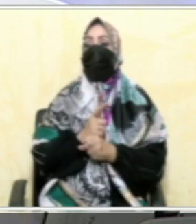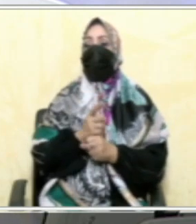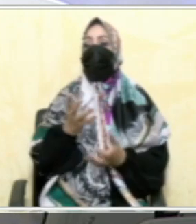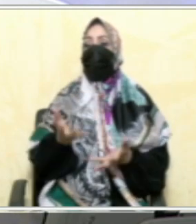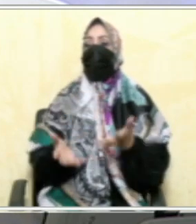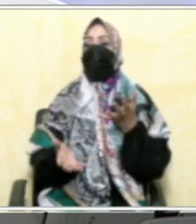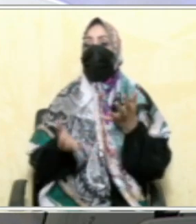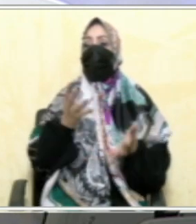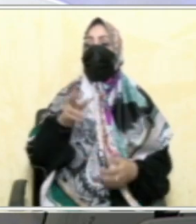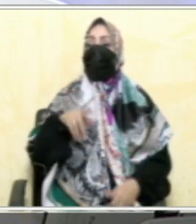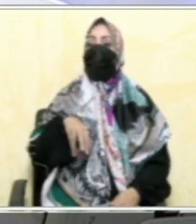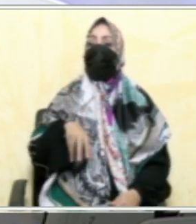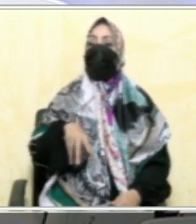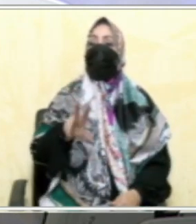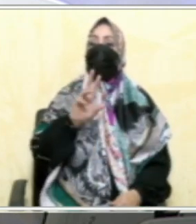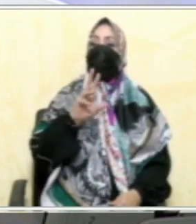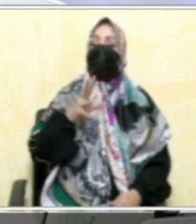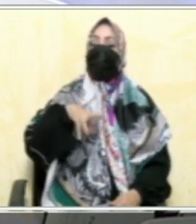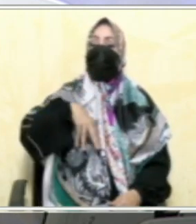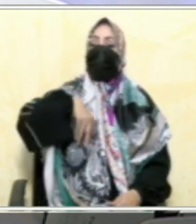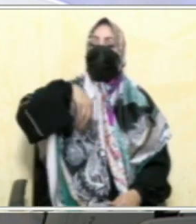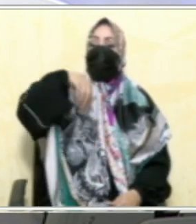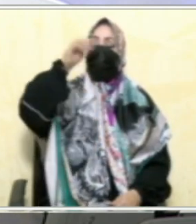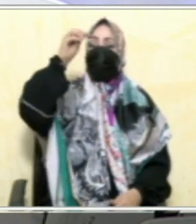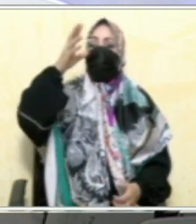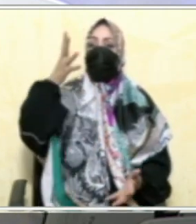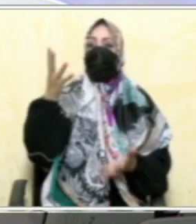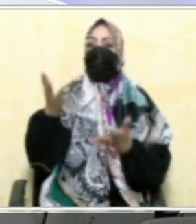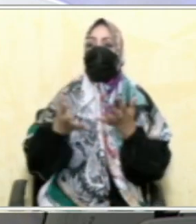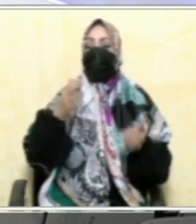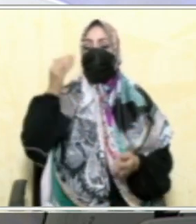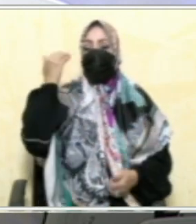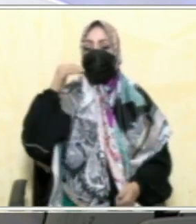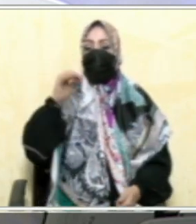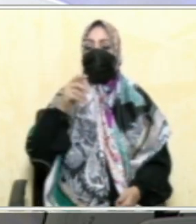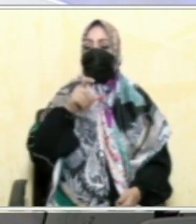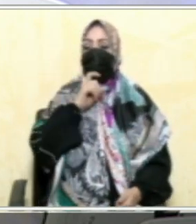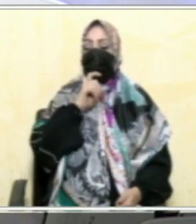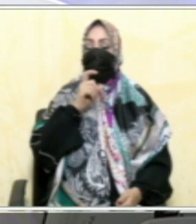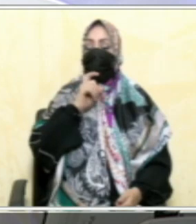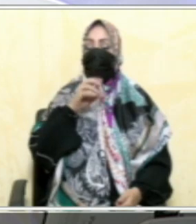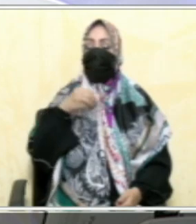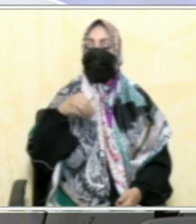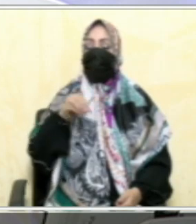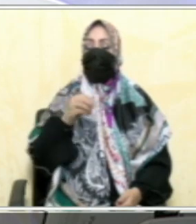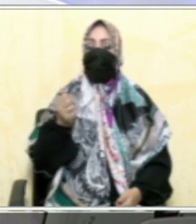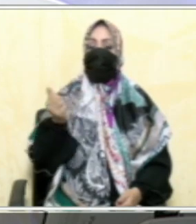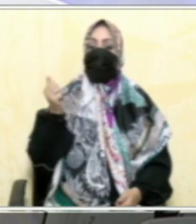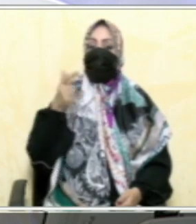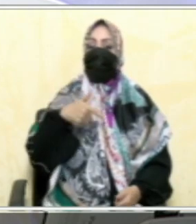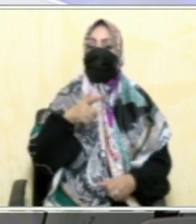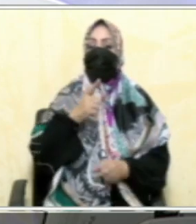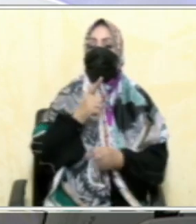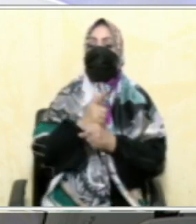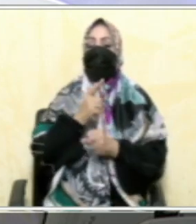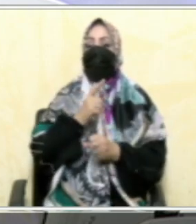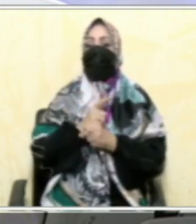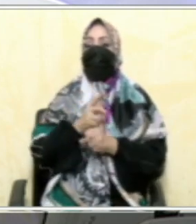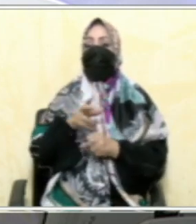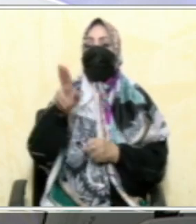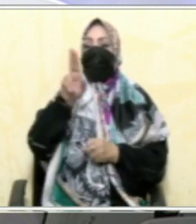وإذا المعلم ساء لحظ بصيرة جاءت على يده البصائر